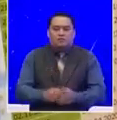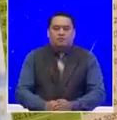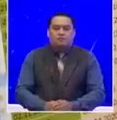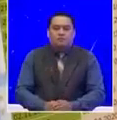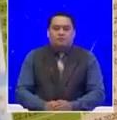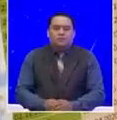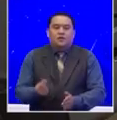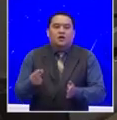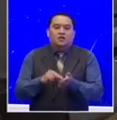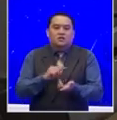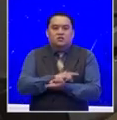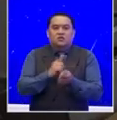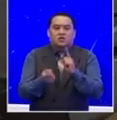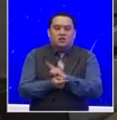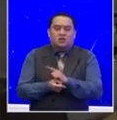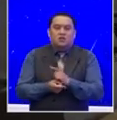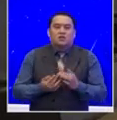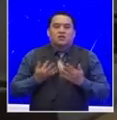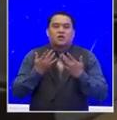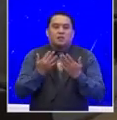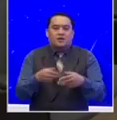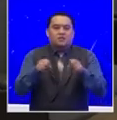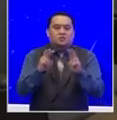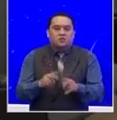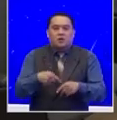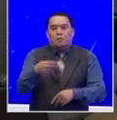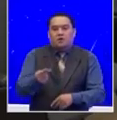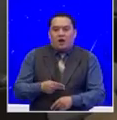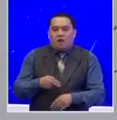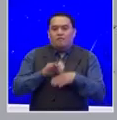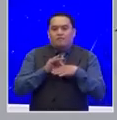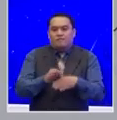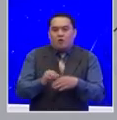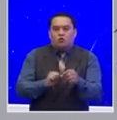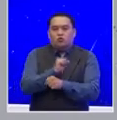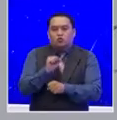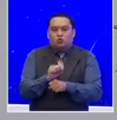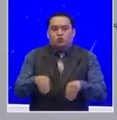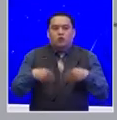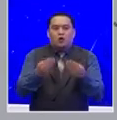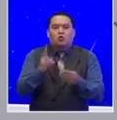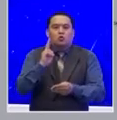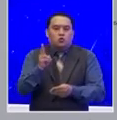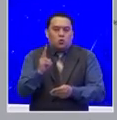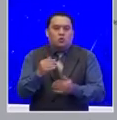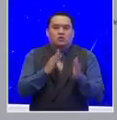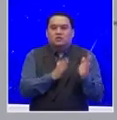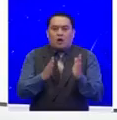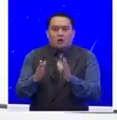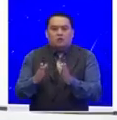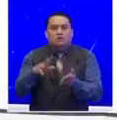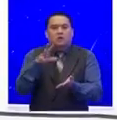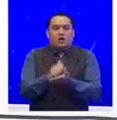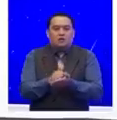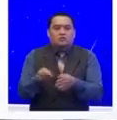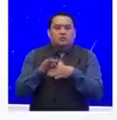снижением тарифов изменилось и требование к водителям. Специальные справки для прохождения постов служба дает исключительно тем, кто систематически